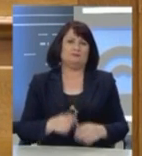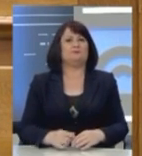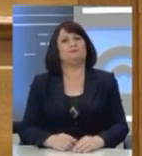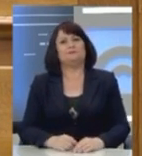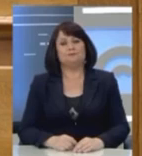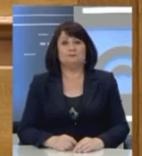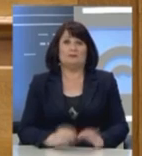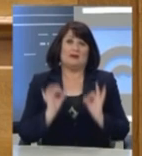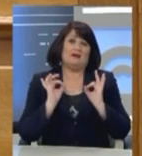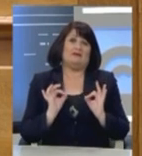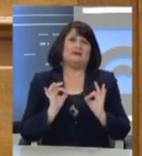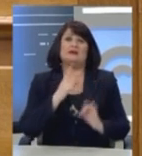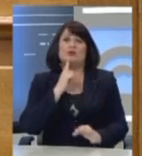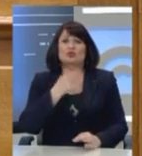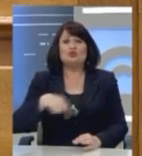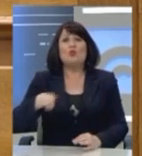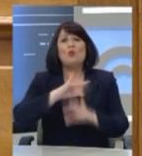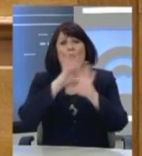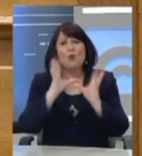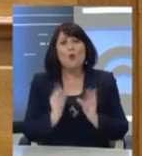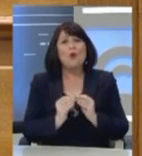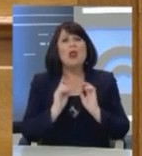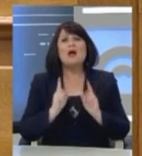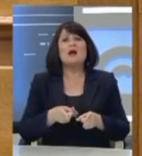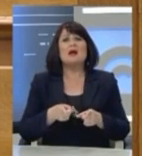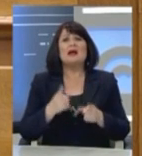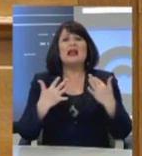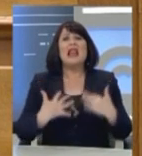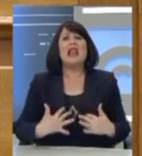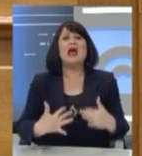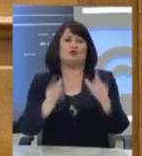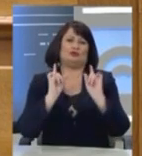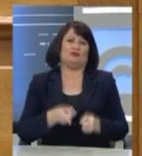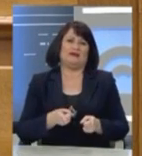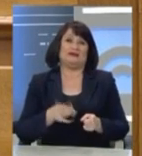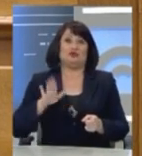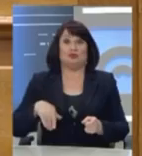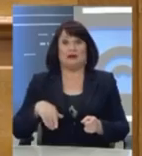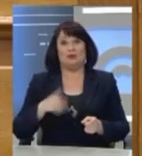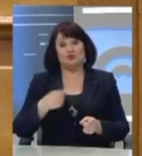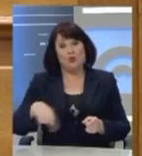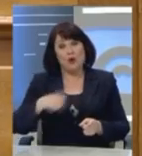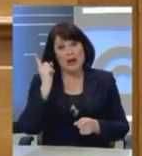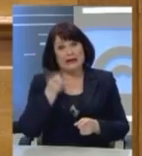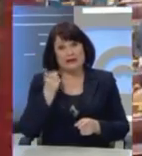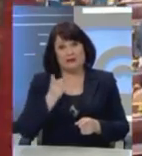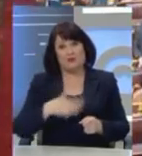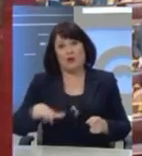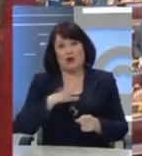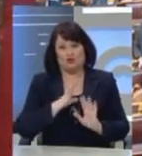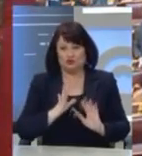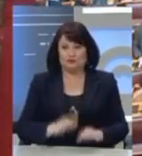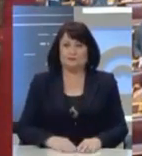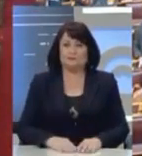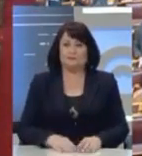Άλλωστε και αυτό, όπως όλα, κρίθηκε από τον λαό, όπως όλα κρίνονται από τον λαό. Οφείλουμε